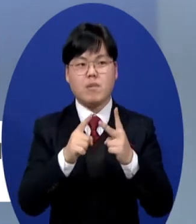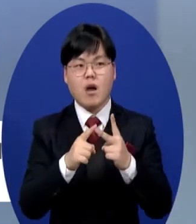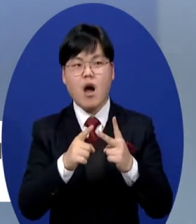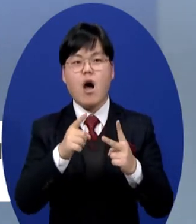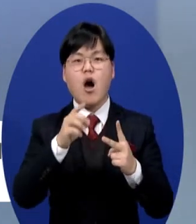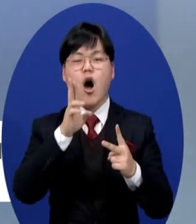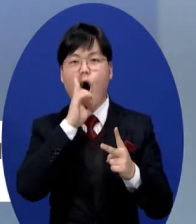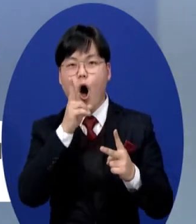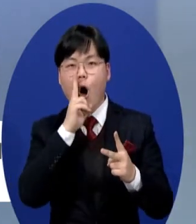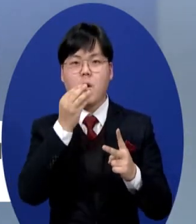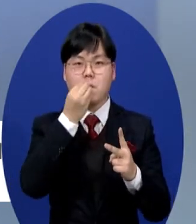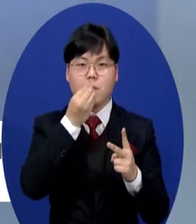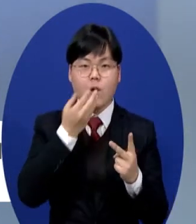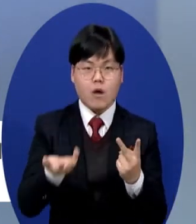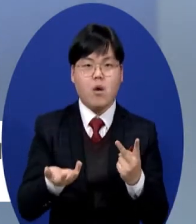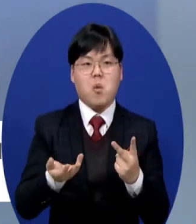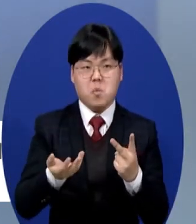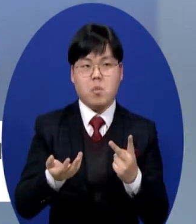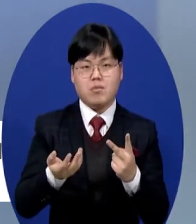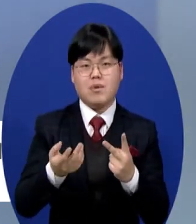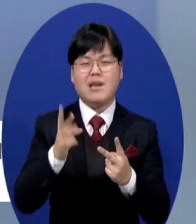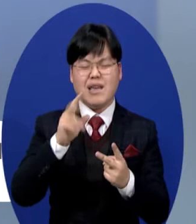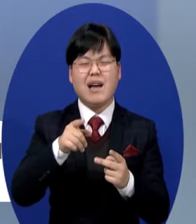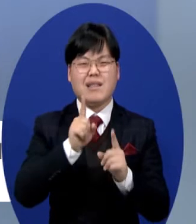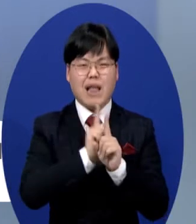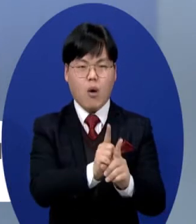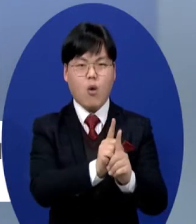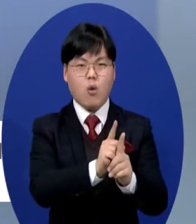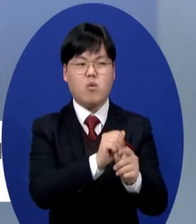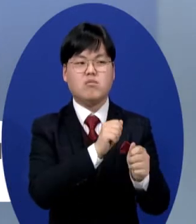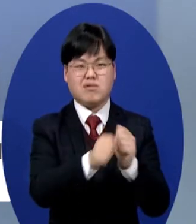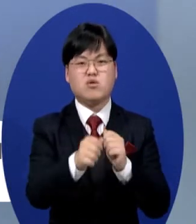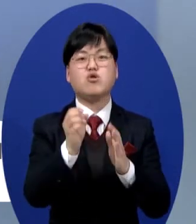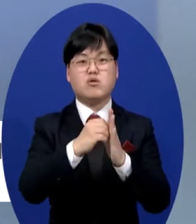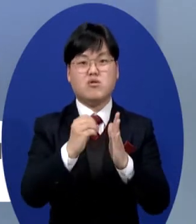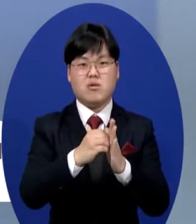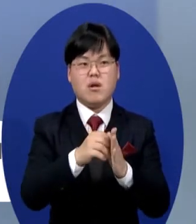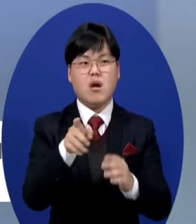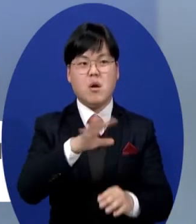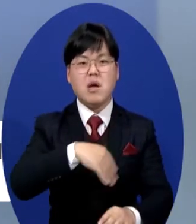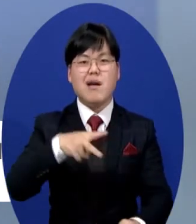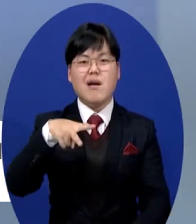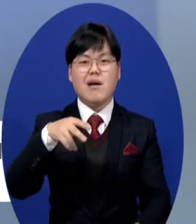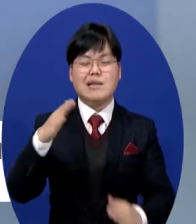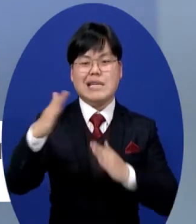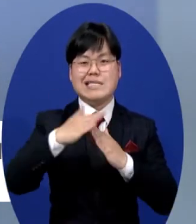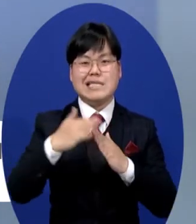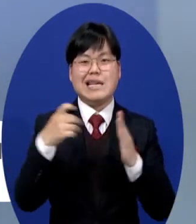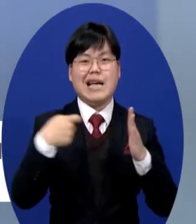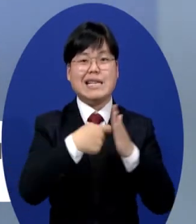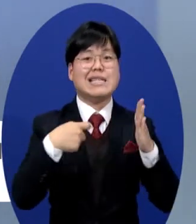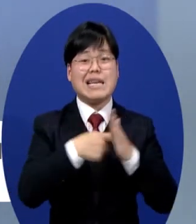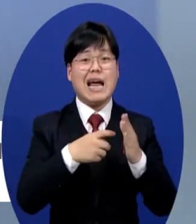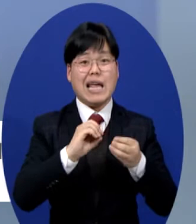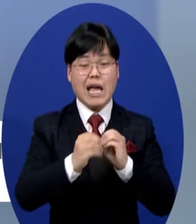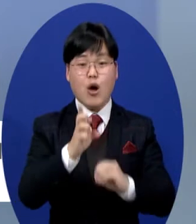уух хүнсэнд нь байдаг юм уу зарцуулагдах зөвхөн тэр зүйлд нь л үйлчлэх юм тарианд нь үйлчлэх гэдэг юм. Энэ дээр нэг л лимит тогтоогоод өгчих юм бол энэ